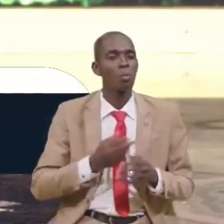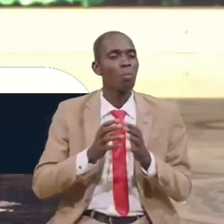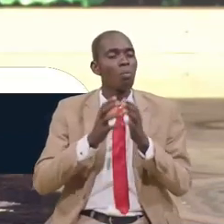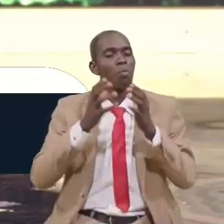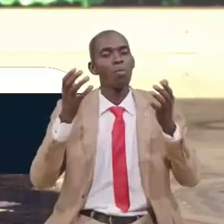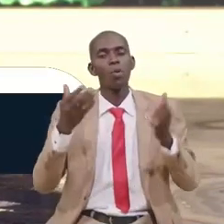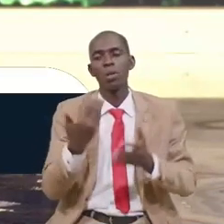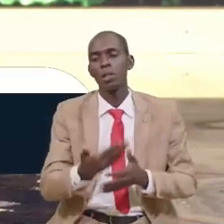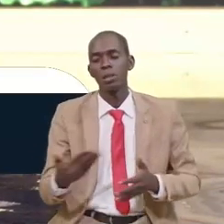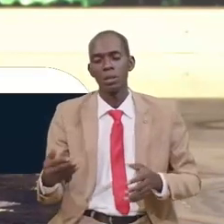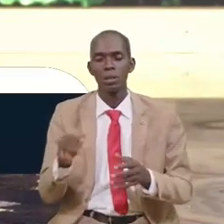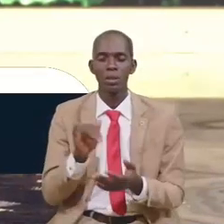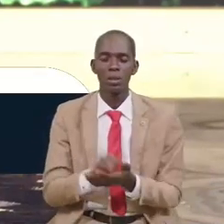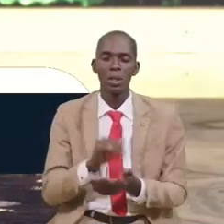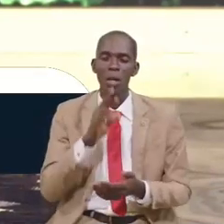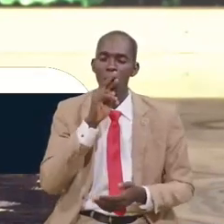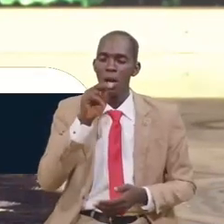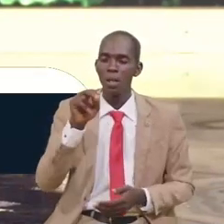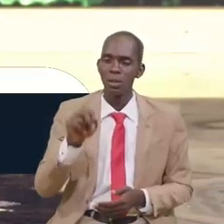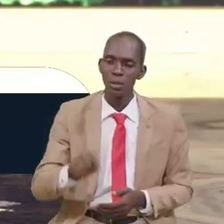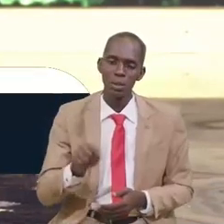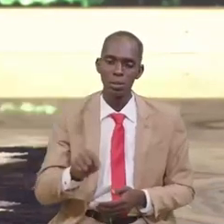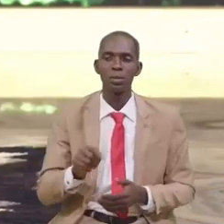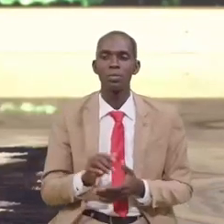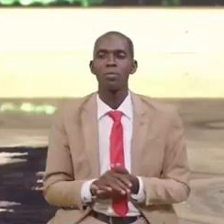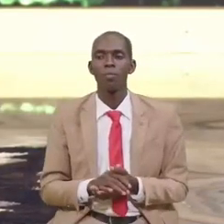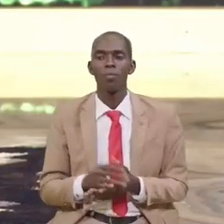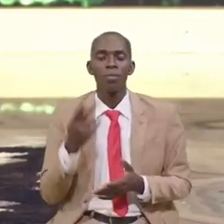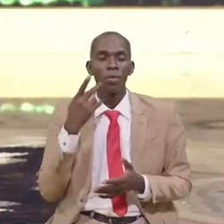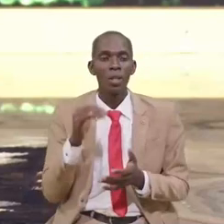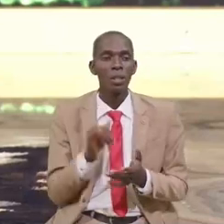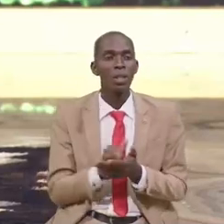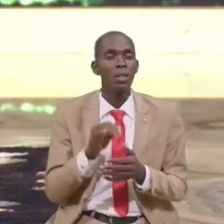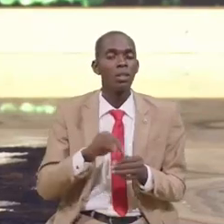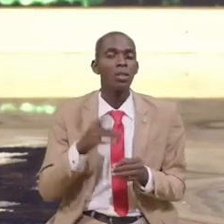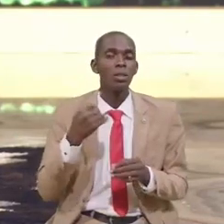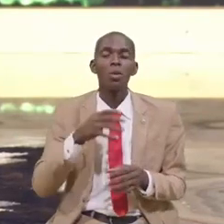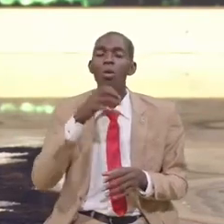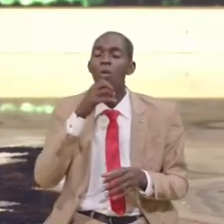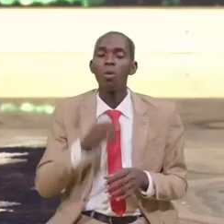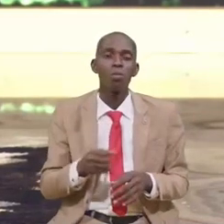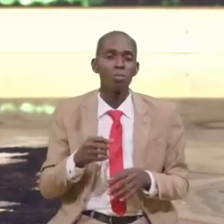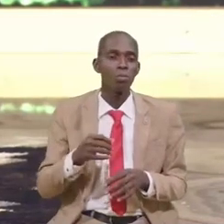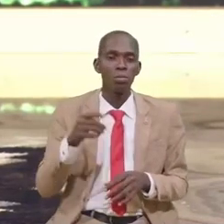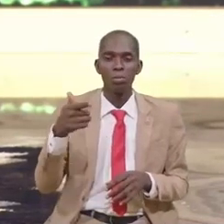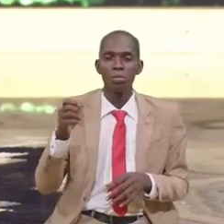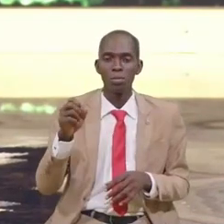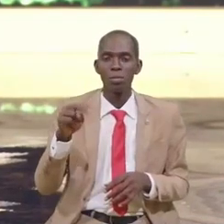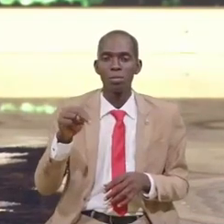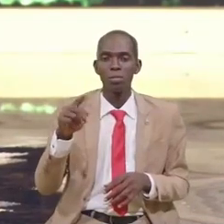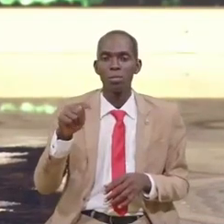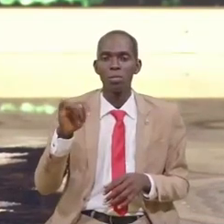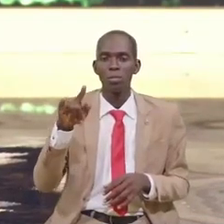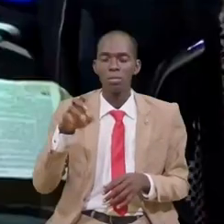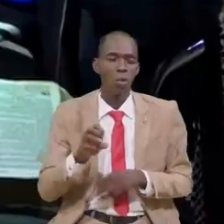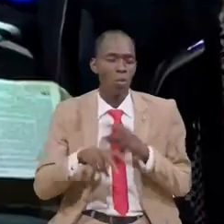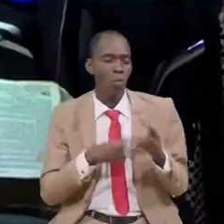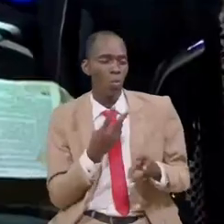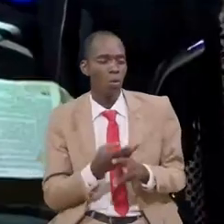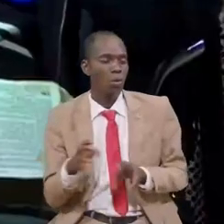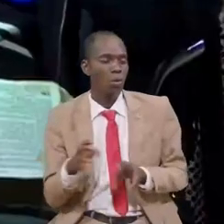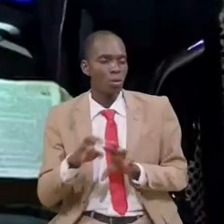Vous voyez? Même dans le monde païen, ils ne se sont pas croisés les bras quand il nous a guéris. Ce Paul, c'est une grande